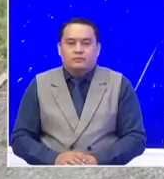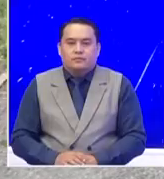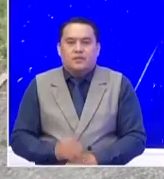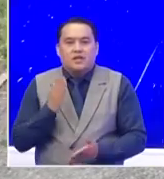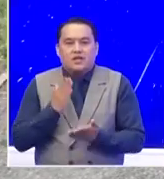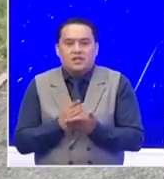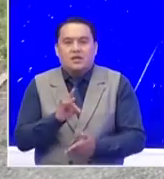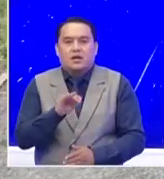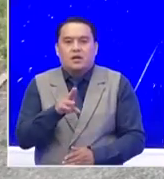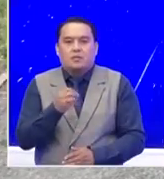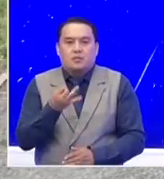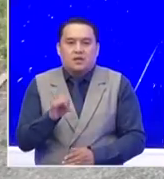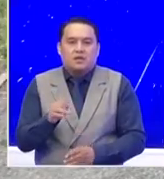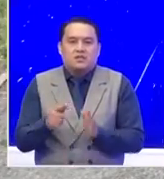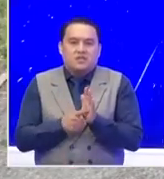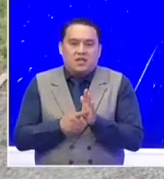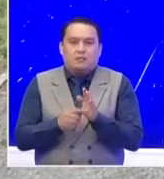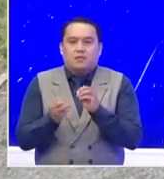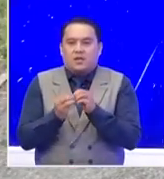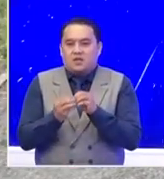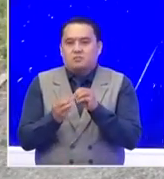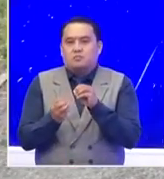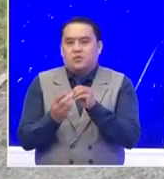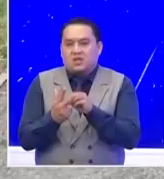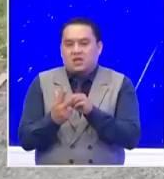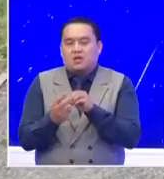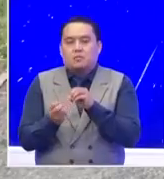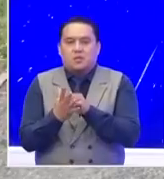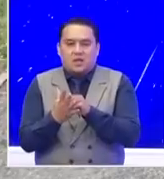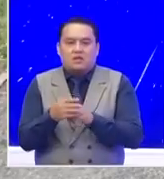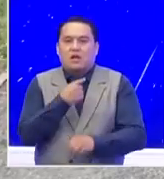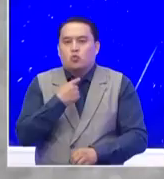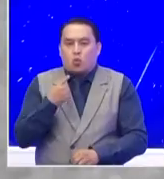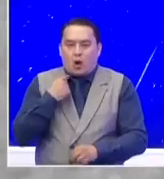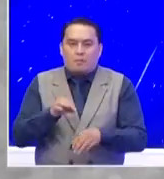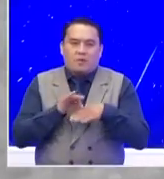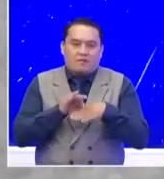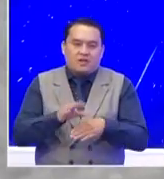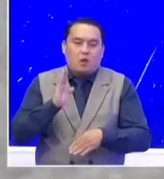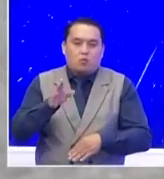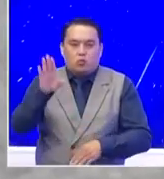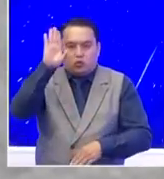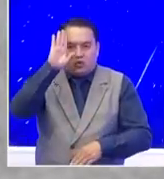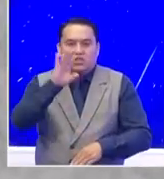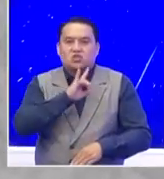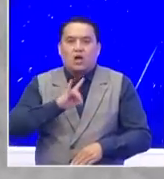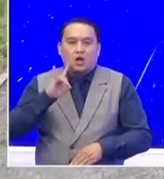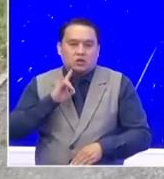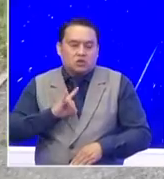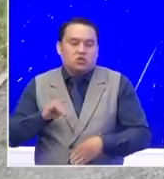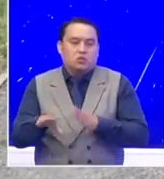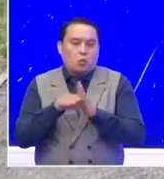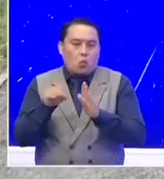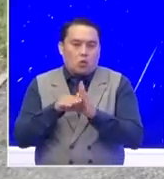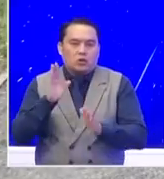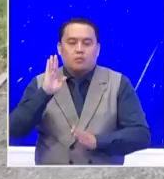Есть регби 7, регби 10, 13, 15. Все они пройдут в Талдыкургане. Будут состязаться как мужские, так и женские сборные. В прошлом